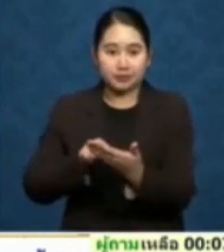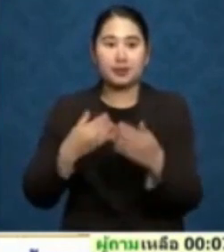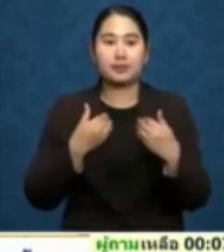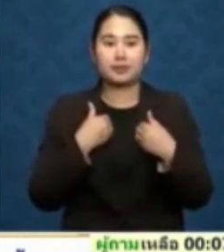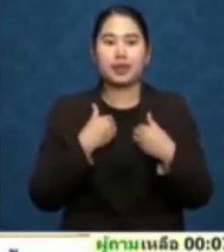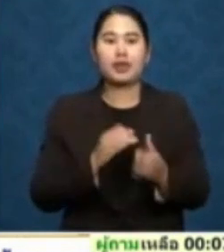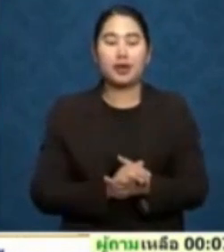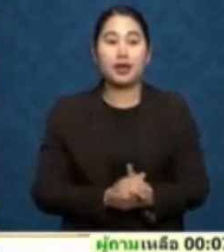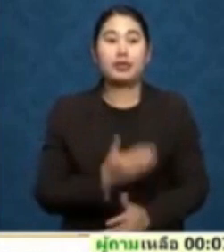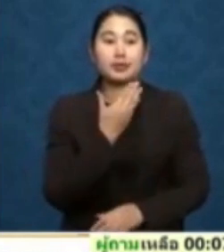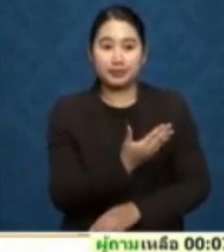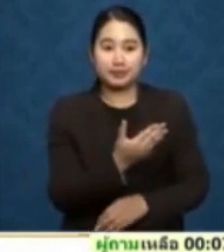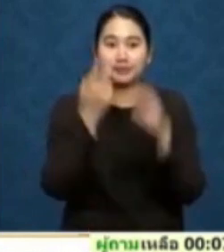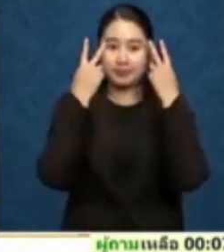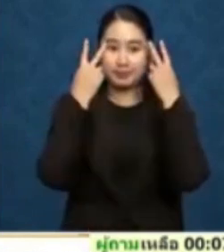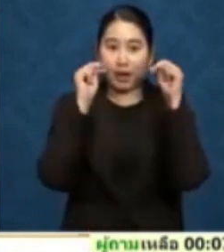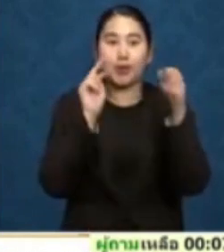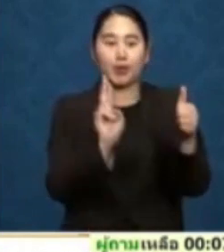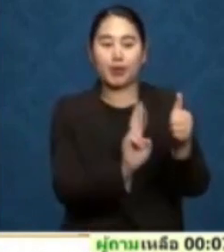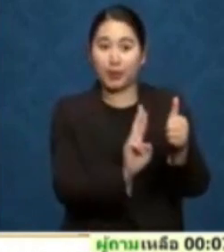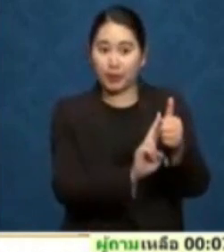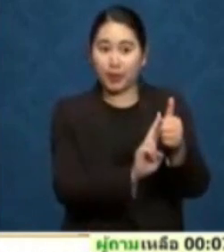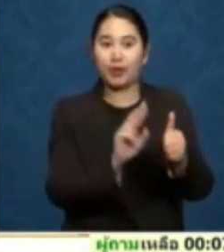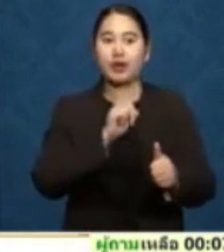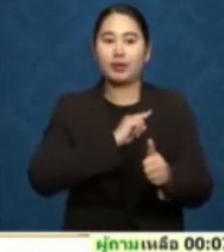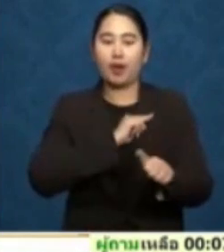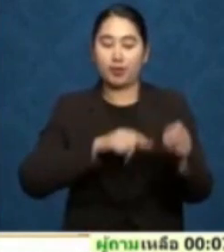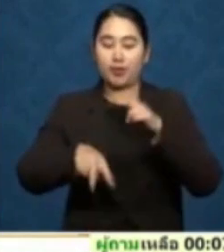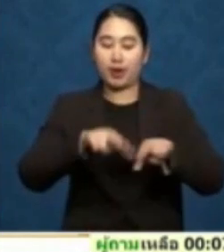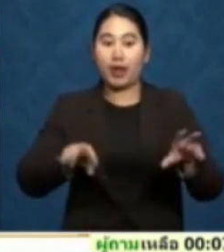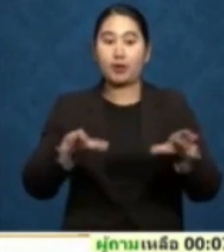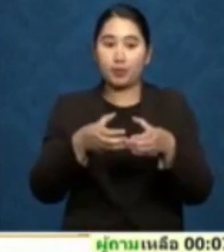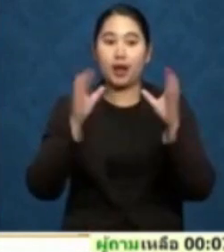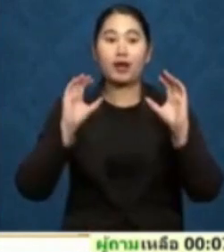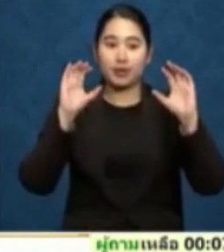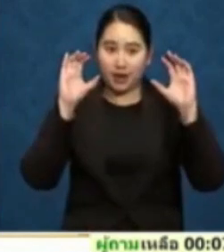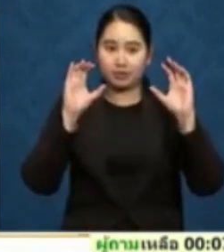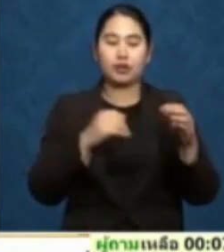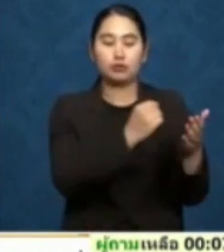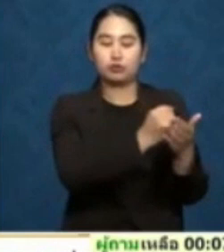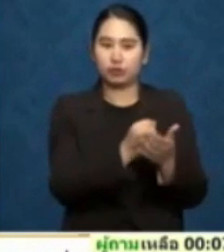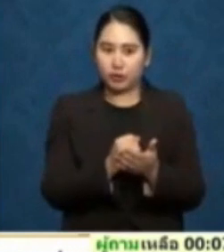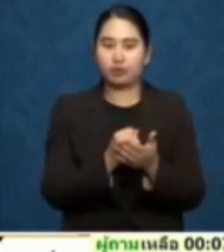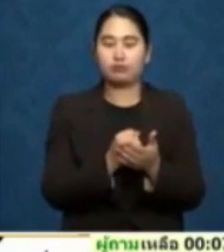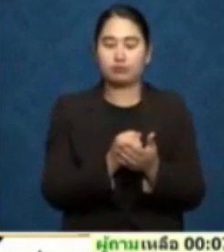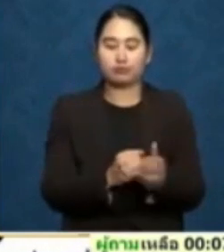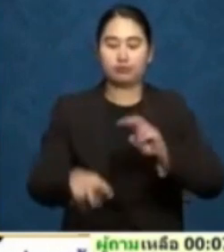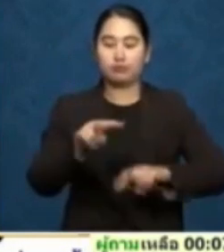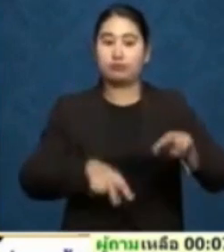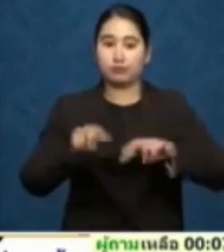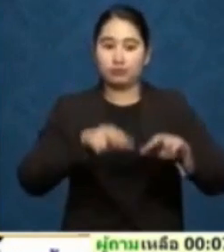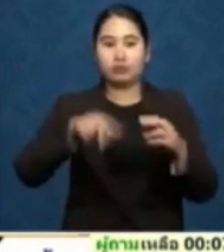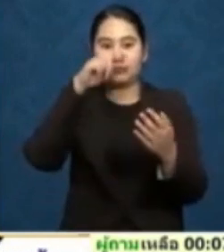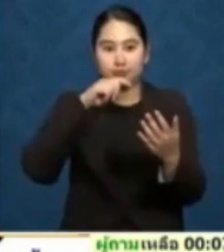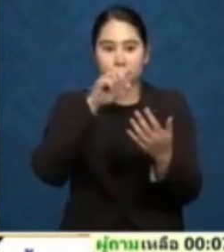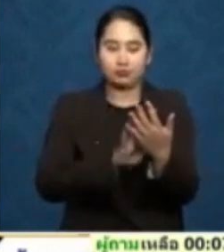านในฐานะรองนายกรัฐมนตรีที่กำกับดูแลงานราชการท่านควรมีส่วนช่วยกันรักษาประเทศไทย